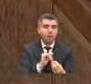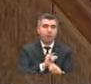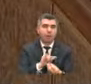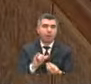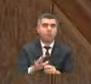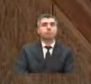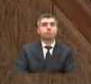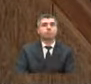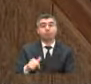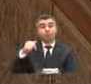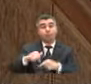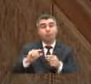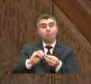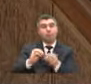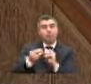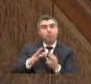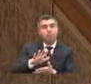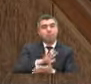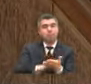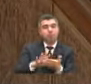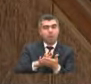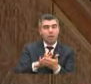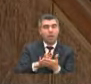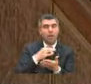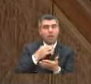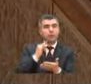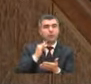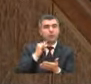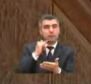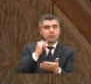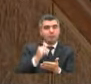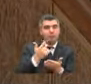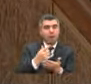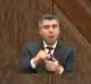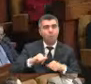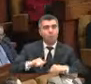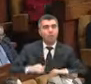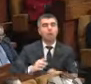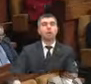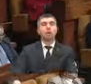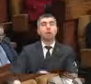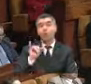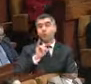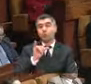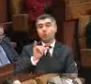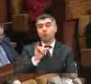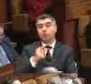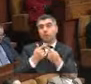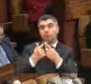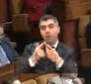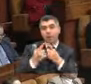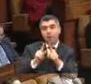وهذا هو الخلل اللي كاين في الوزارة الصحة. وكنظن أن هذا المشكل اللي مابغاش توعى به الوزارة، لأن المشكل فين كاين؟ أولا كاين في سوء تدبير الموارد